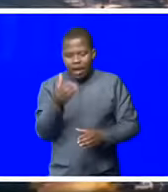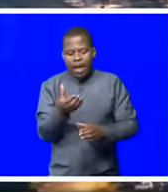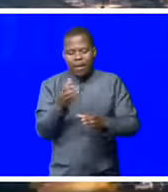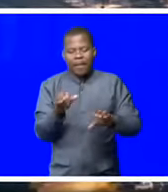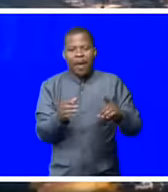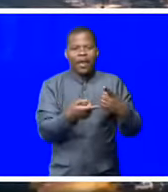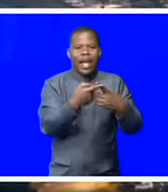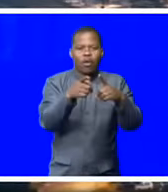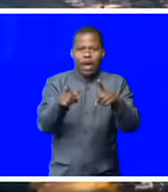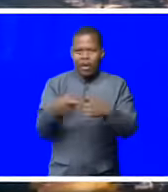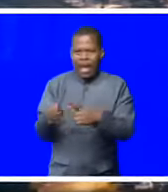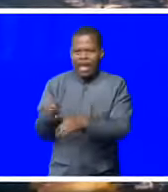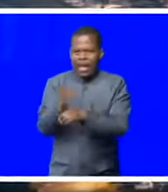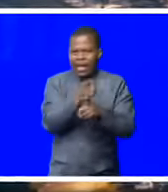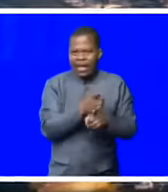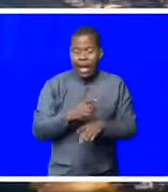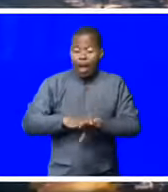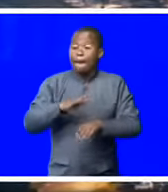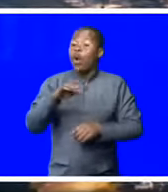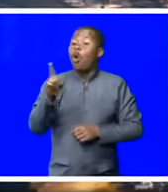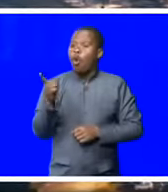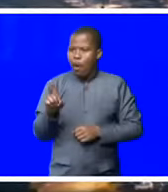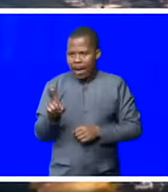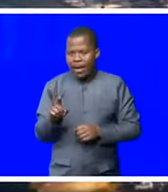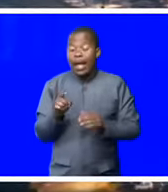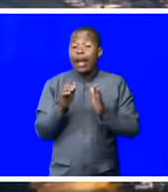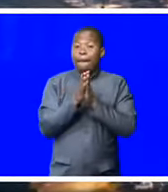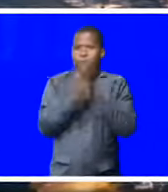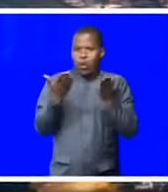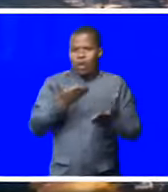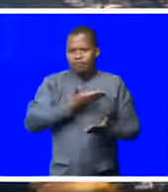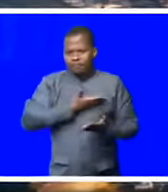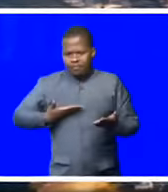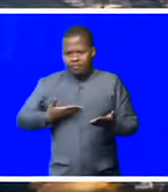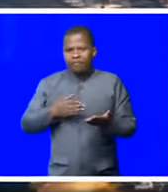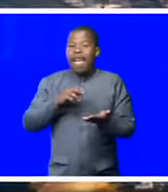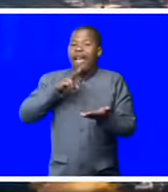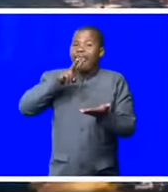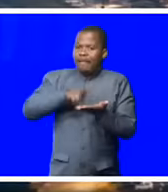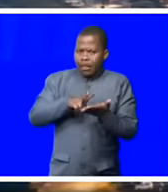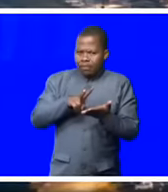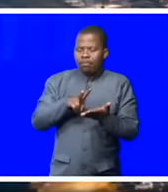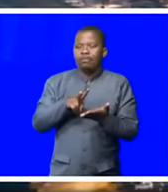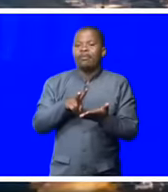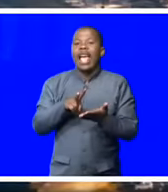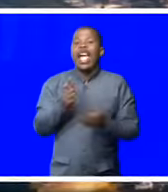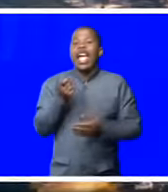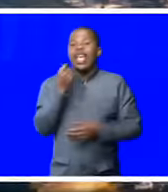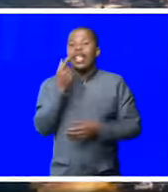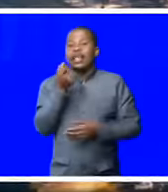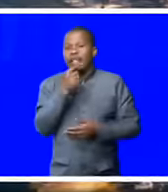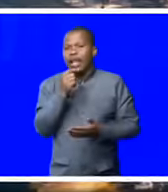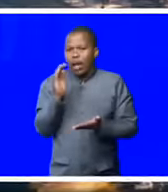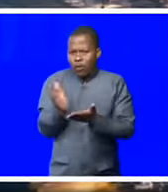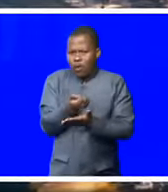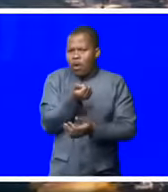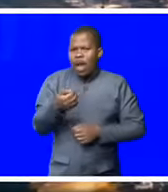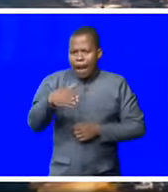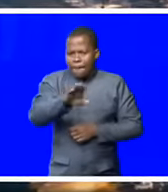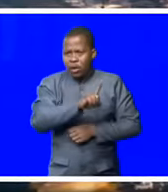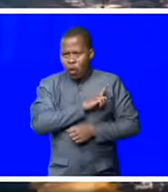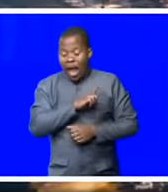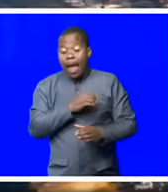ingasombululeka kanjani kuto tivakashi tawukhona kuvakasha emaveni kalula. Induna beyikhuluma ngesikhathi nesidlo santambama